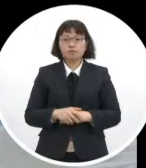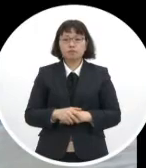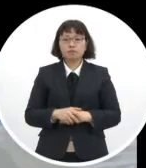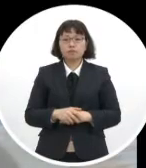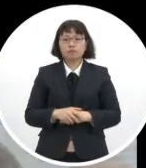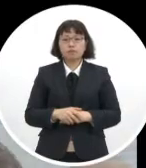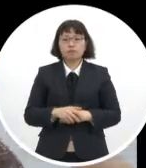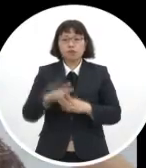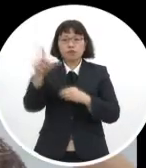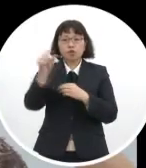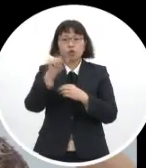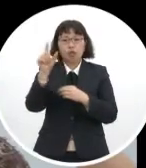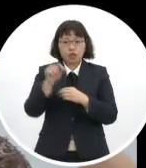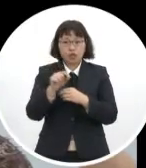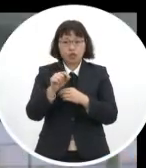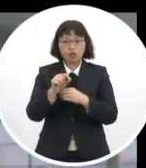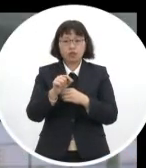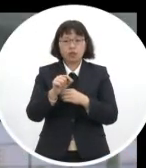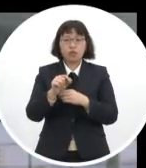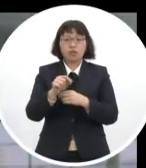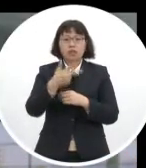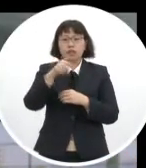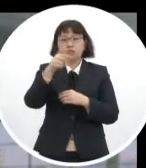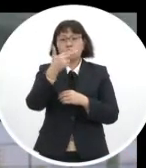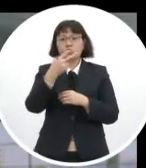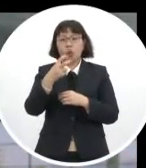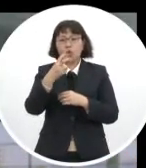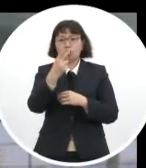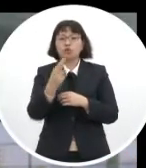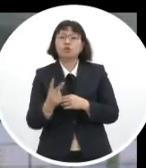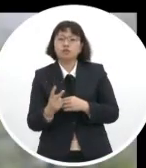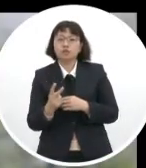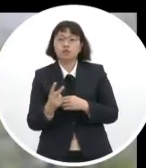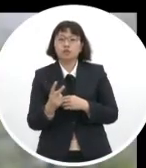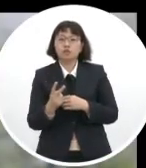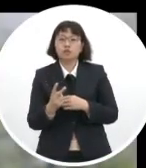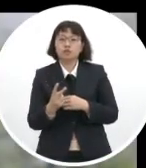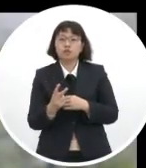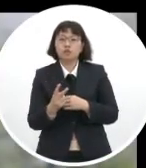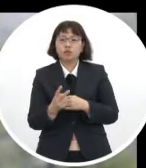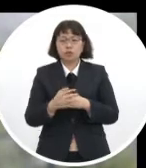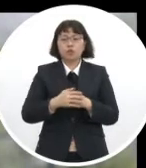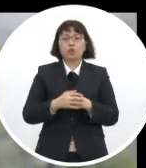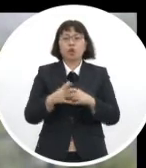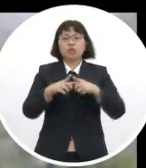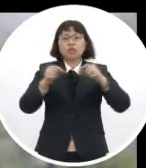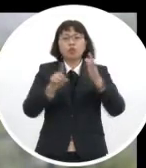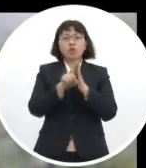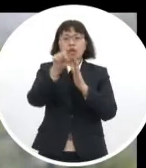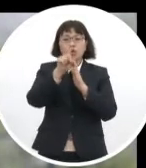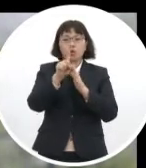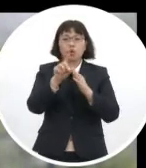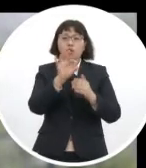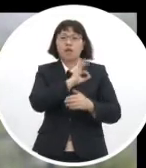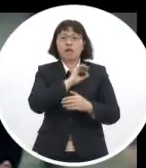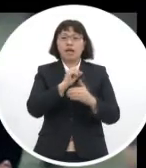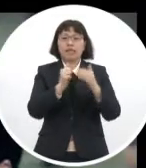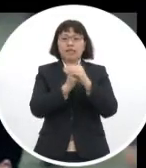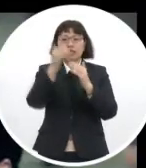起用されたのはシンクロナイズドスイミング北京オリンピック日本代表の石黒由美子